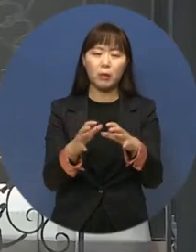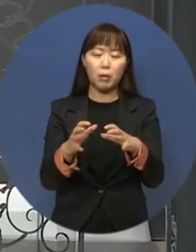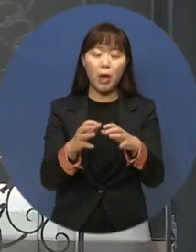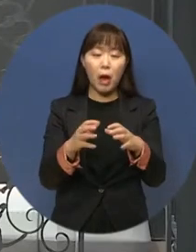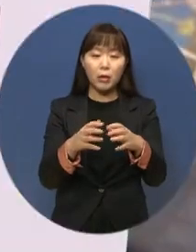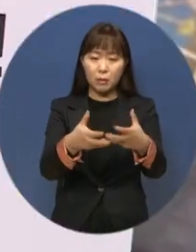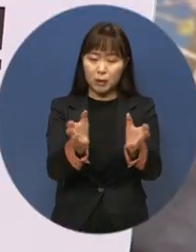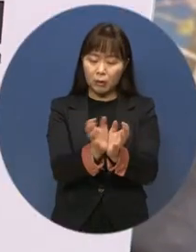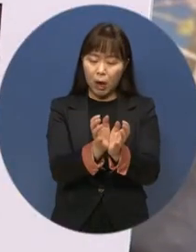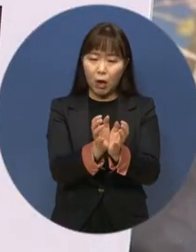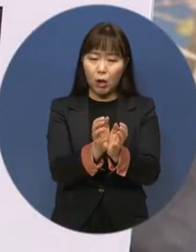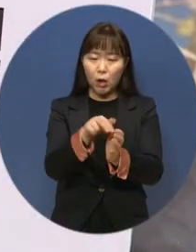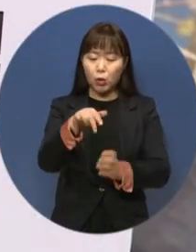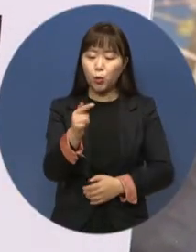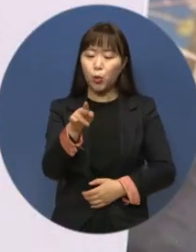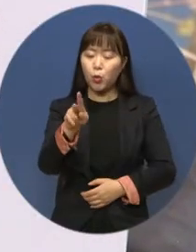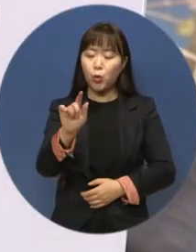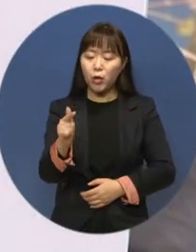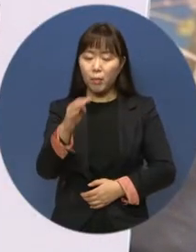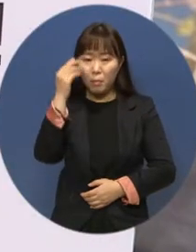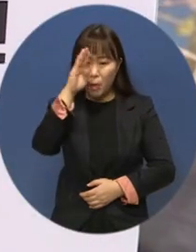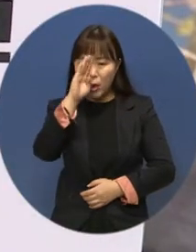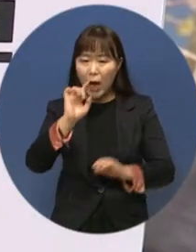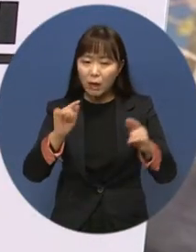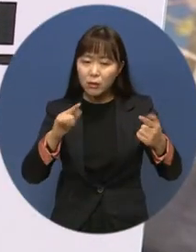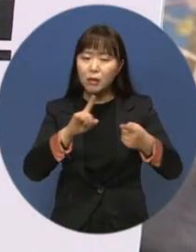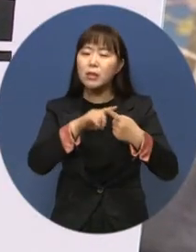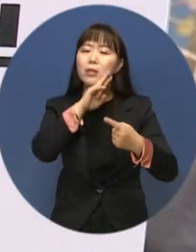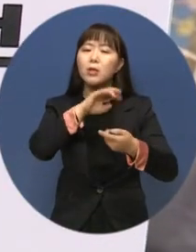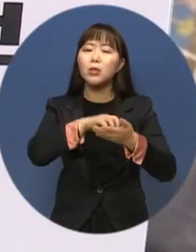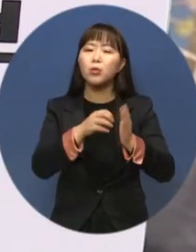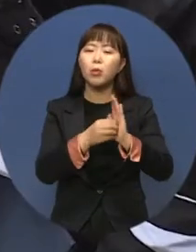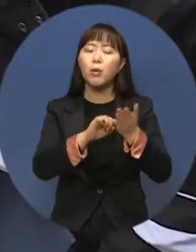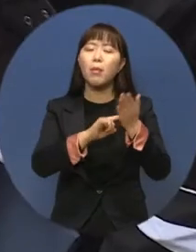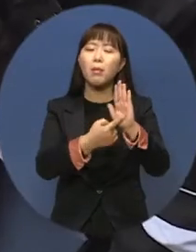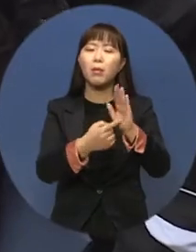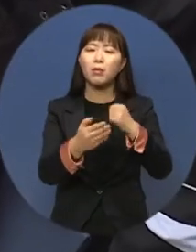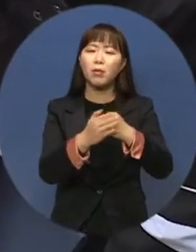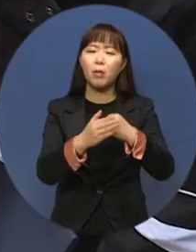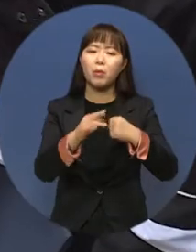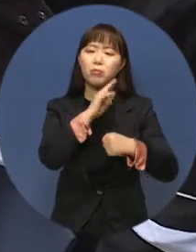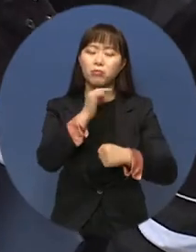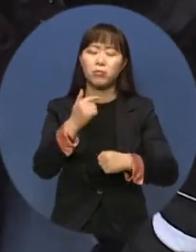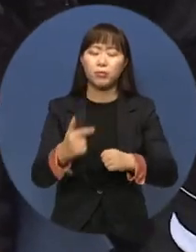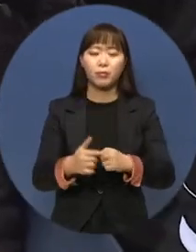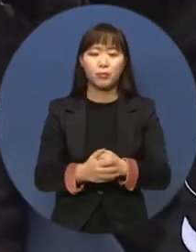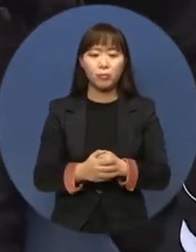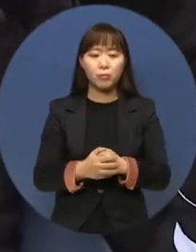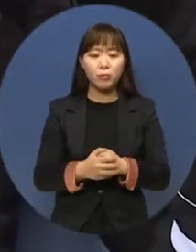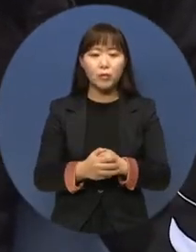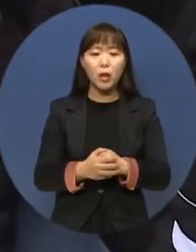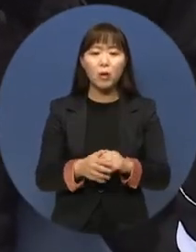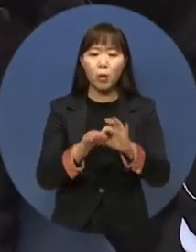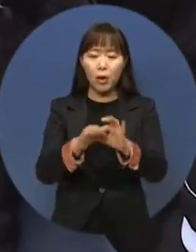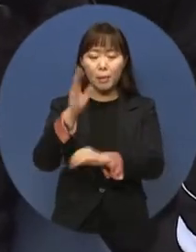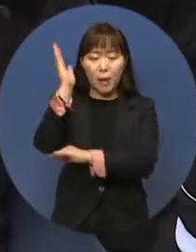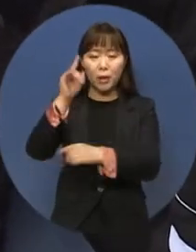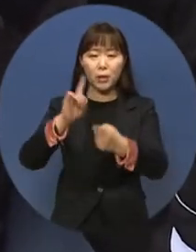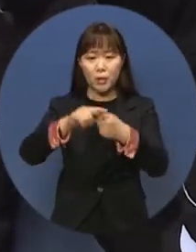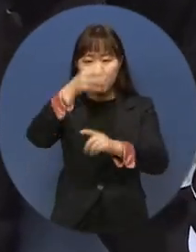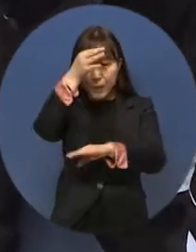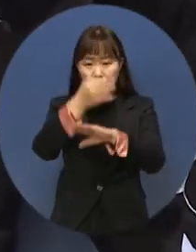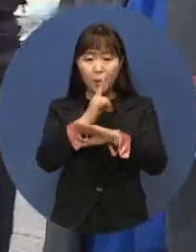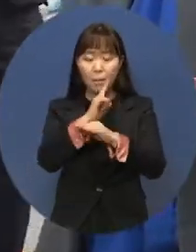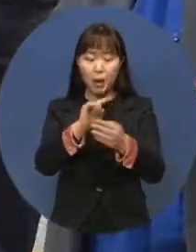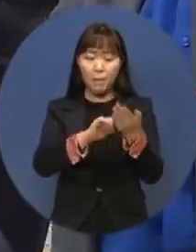조현병이 아닌지 의심될 정도라고 발언해 물의를 빚었습니다. 이에 대해 국민의힘은 해당 발언에 대해